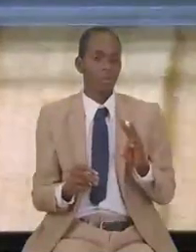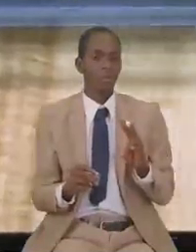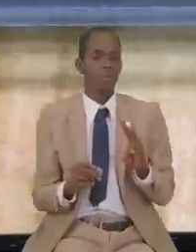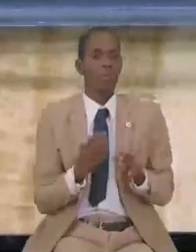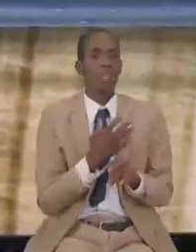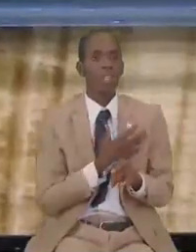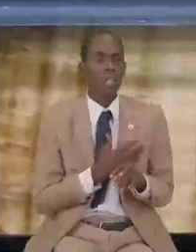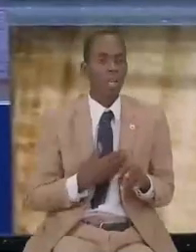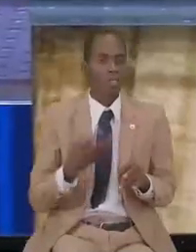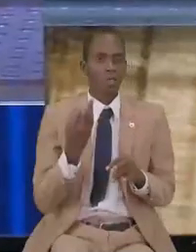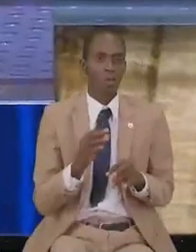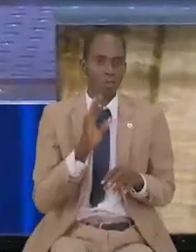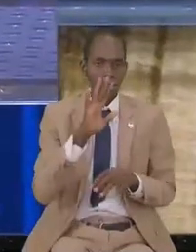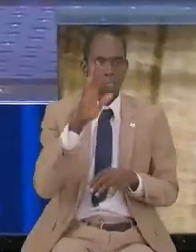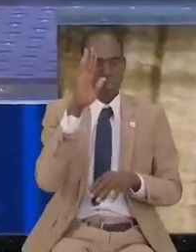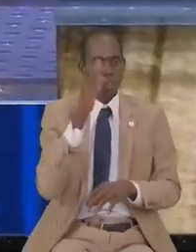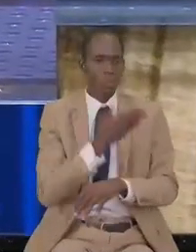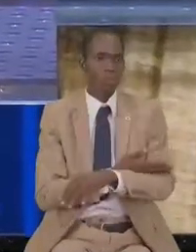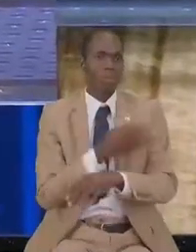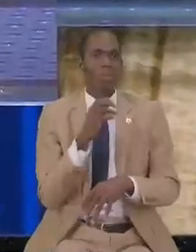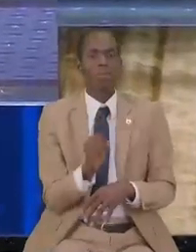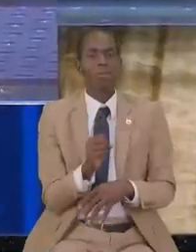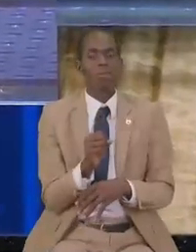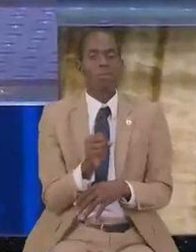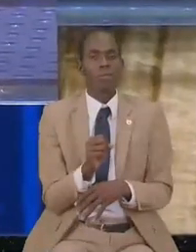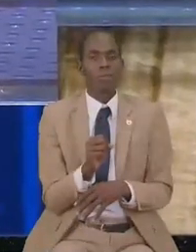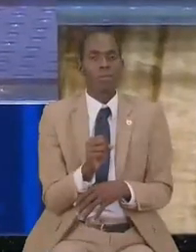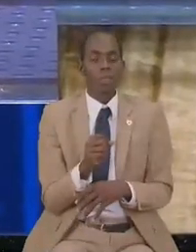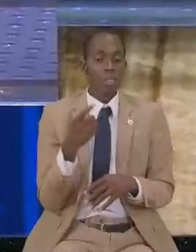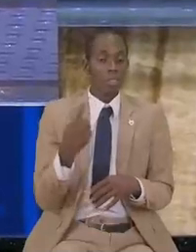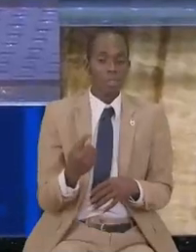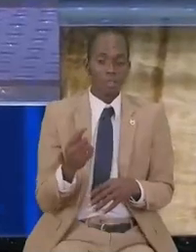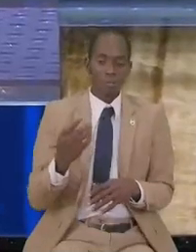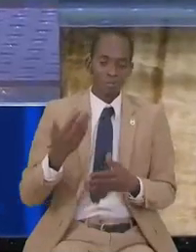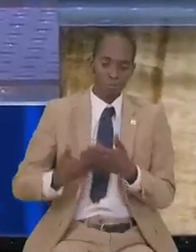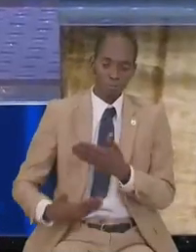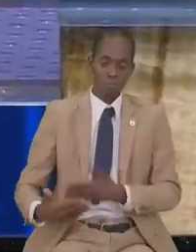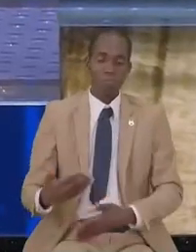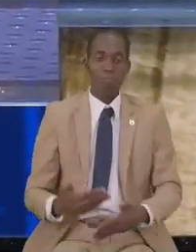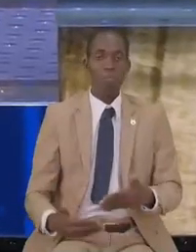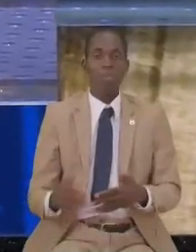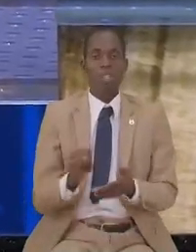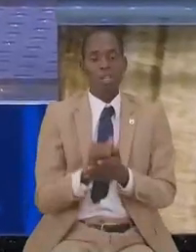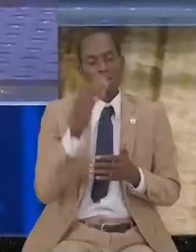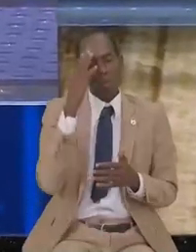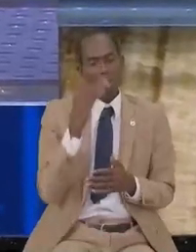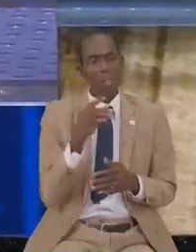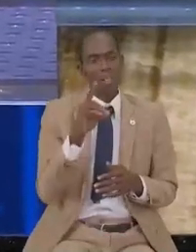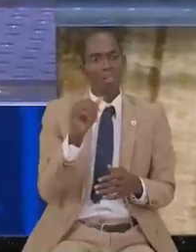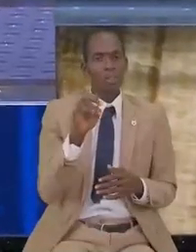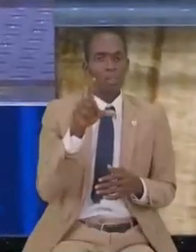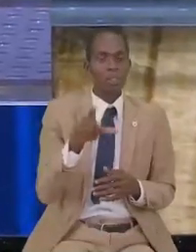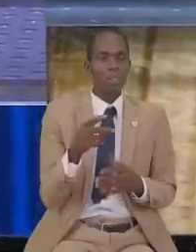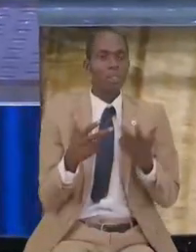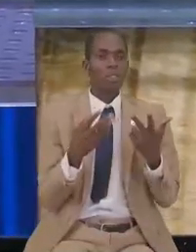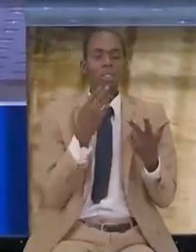Et l'on prendra de tes fils les descendants. C'est ainsi Daniel, Sadra, Messac,